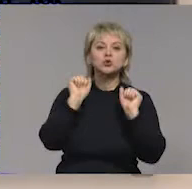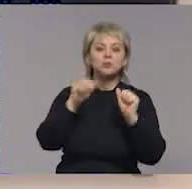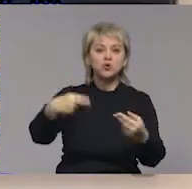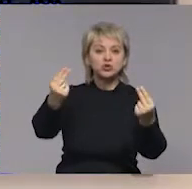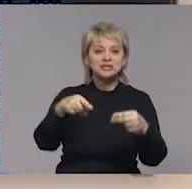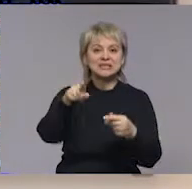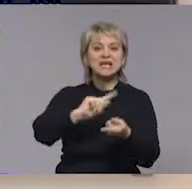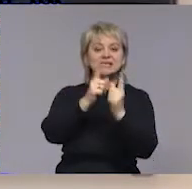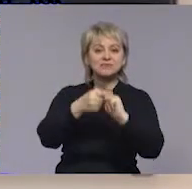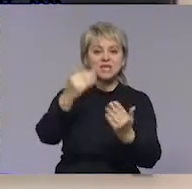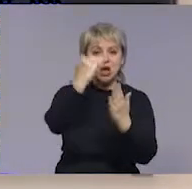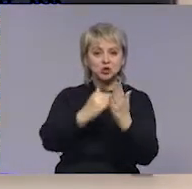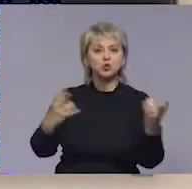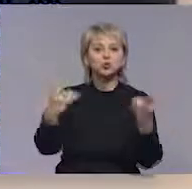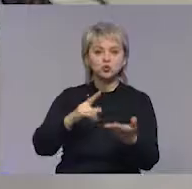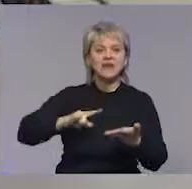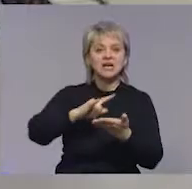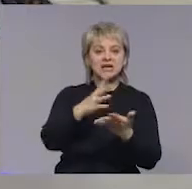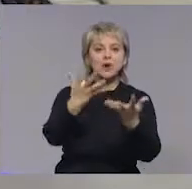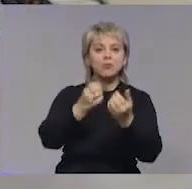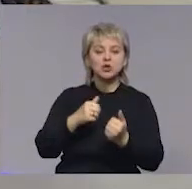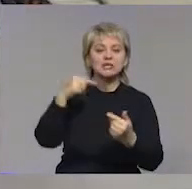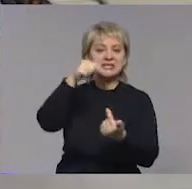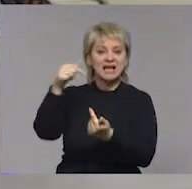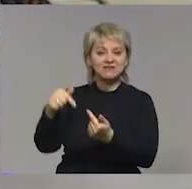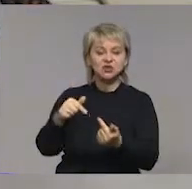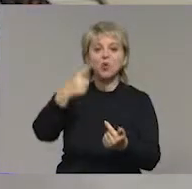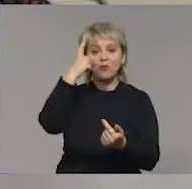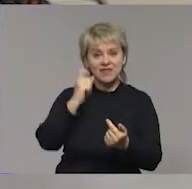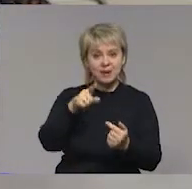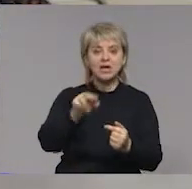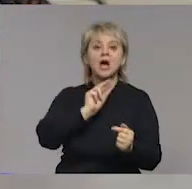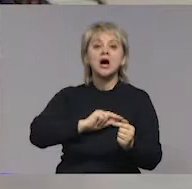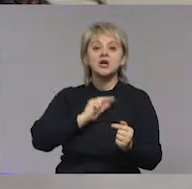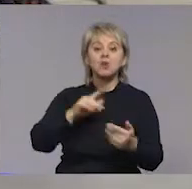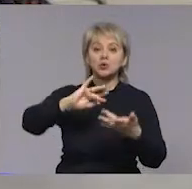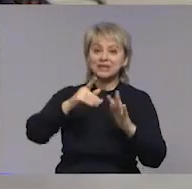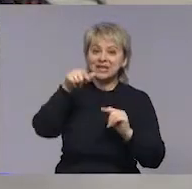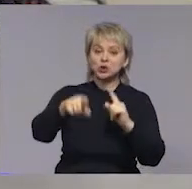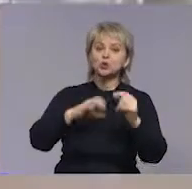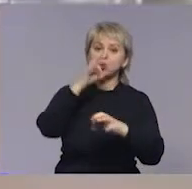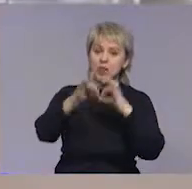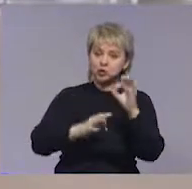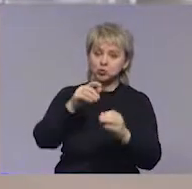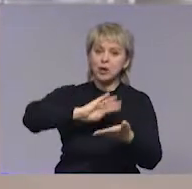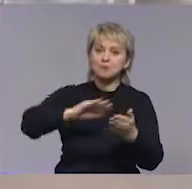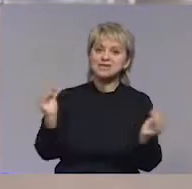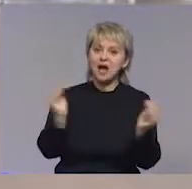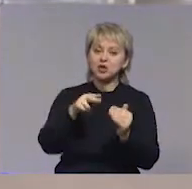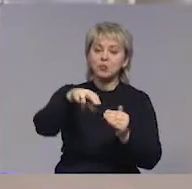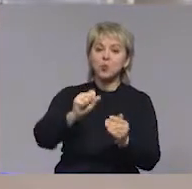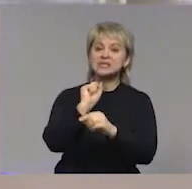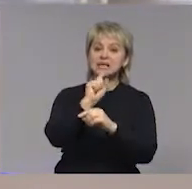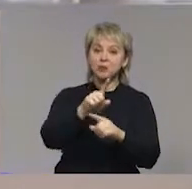подписаться на изменение расписания нужного рейса и получать соответствующие уведомления. работает чат-бот круглосуточно, без ограничений